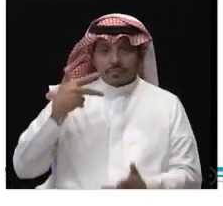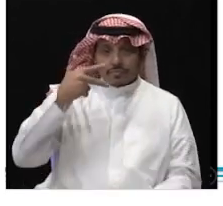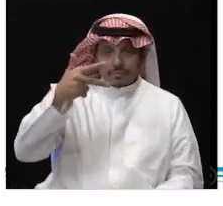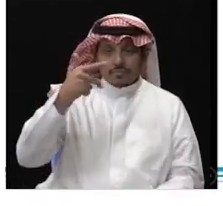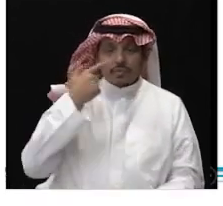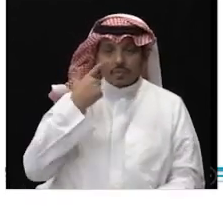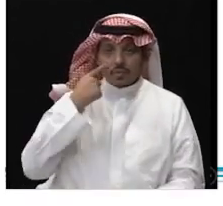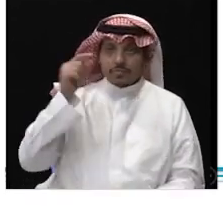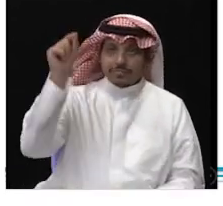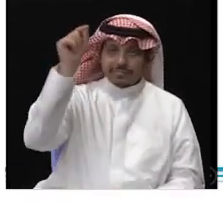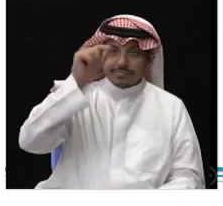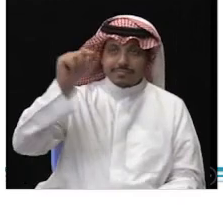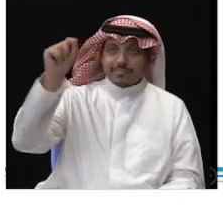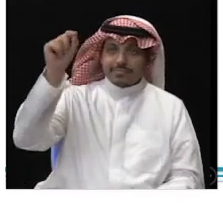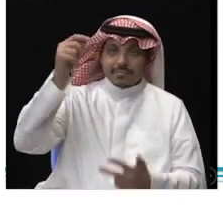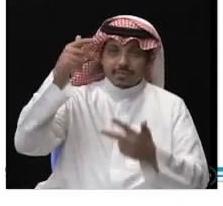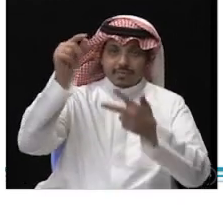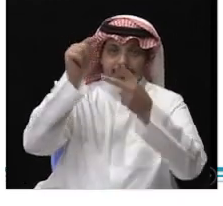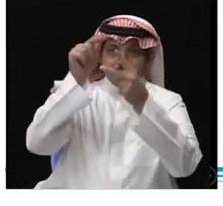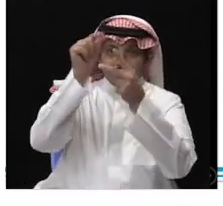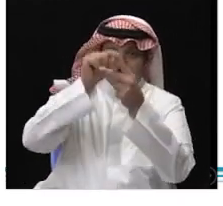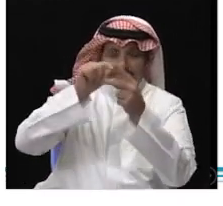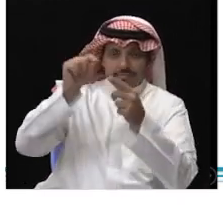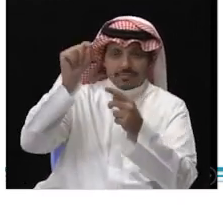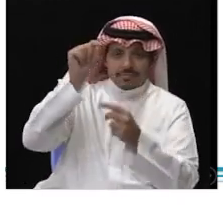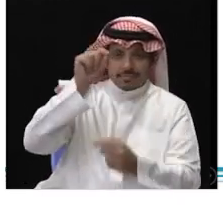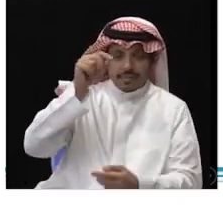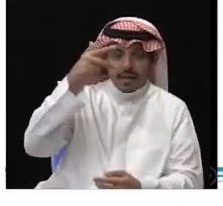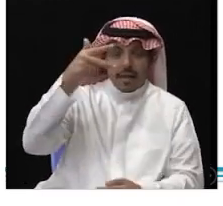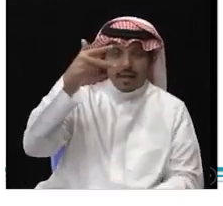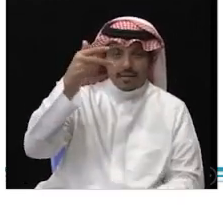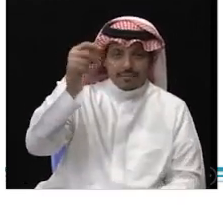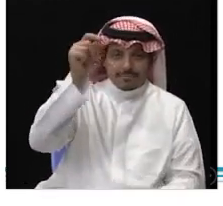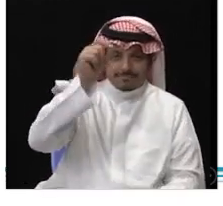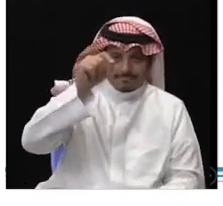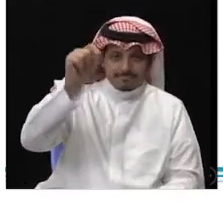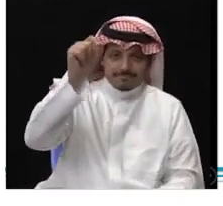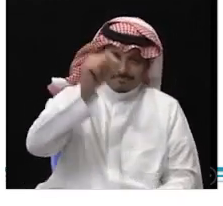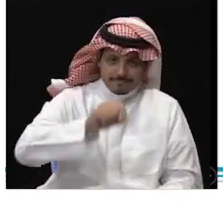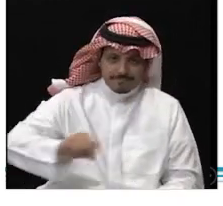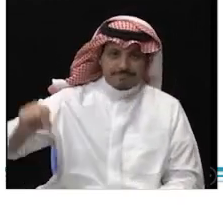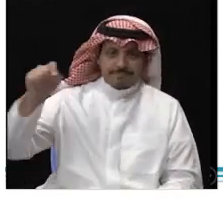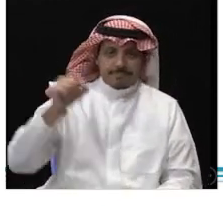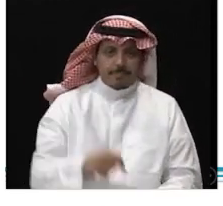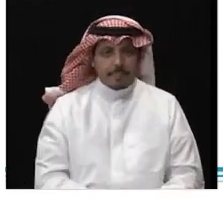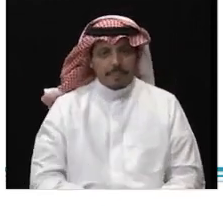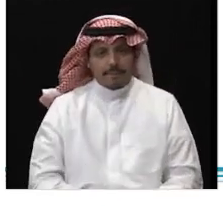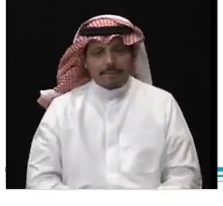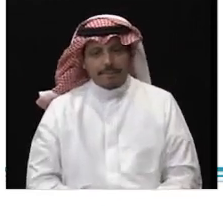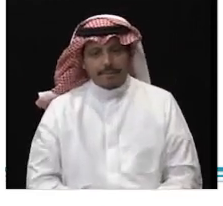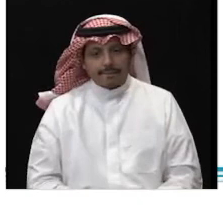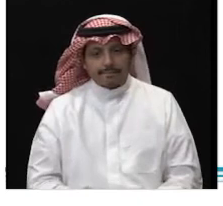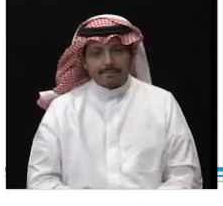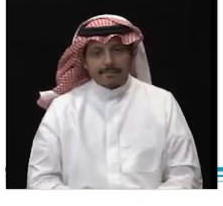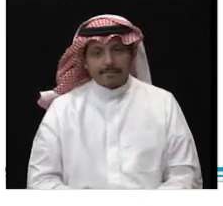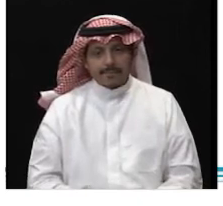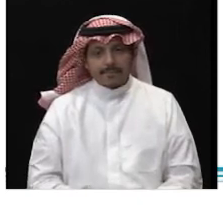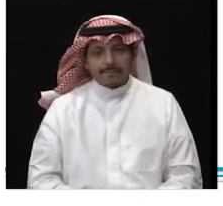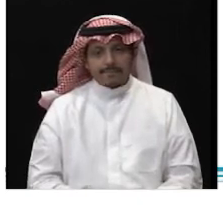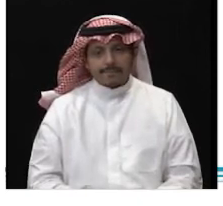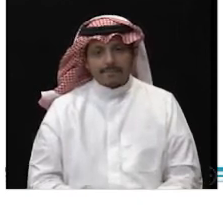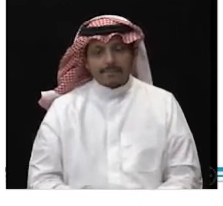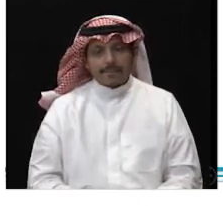على السطر ثم ينزل إلى الخط البنفسجي، وذكرنا بأن هذا أقصى حد يصل إليه الحرف من